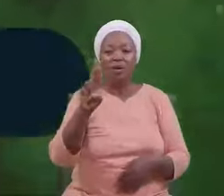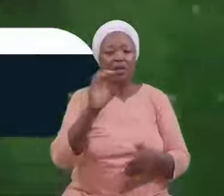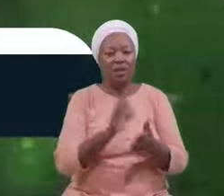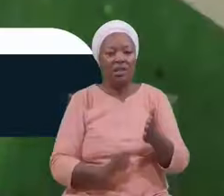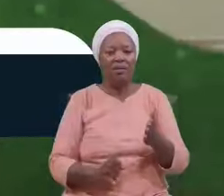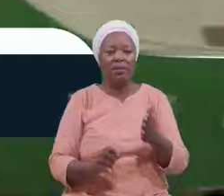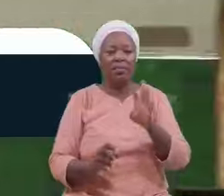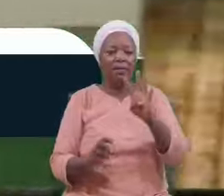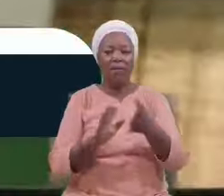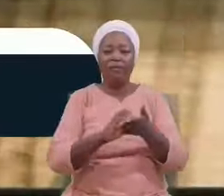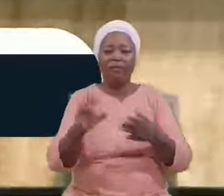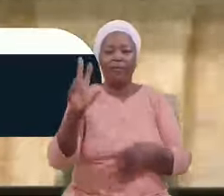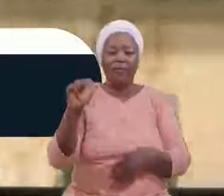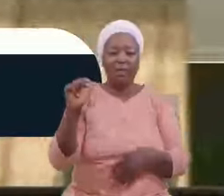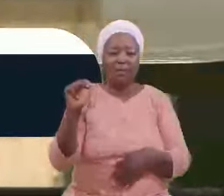Deuxième Corinthiens